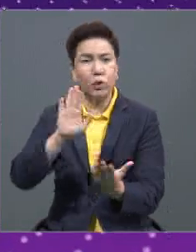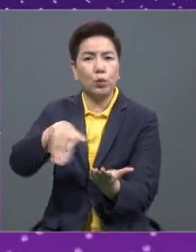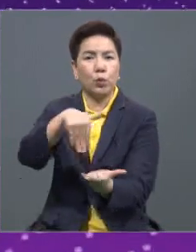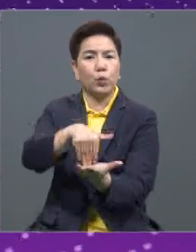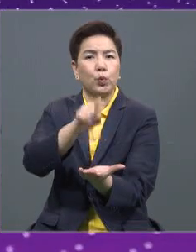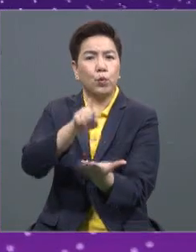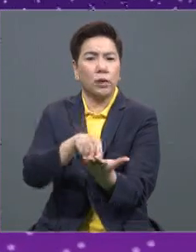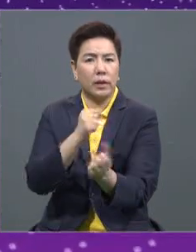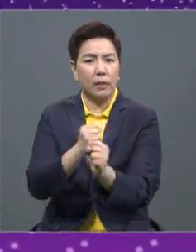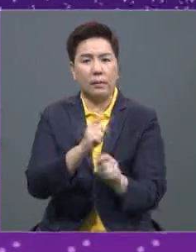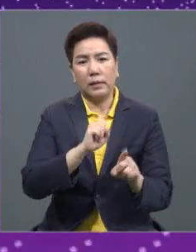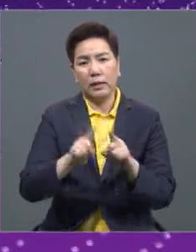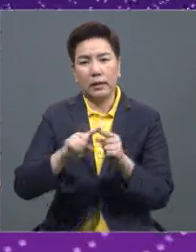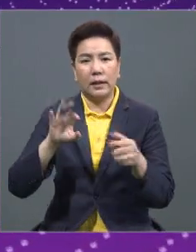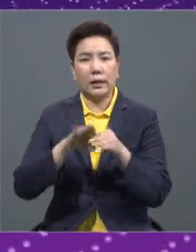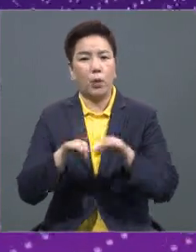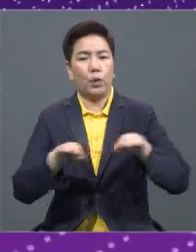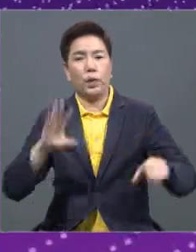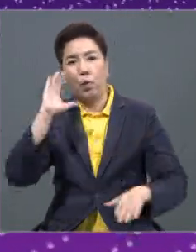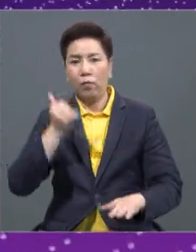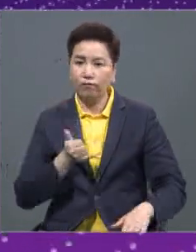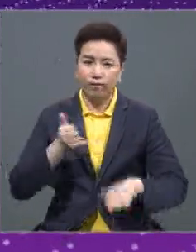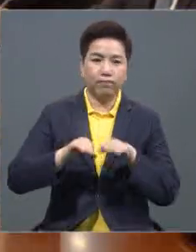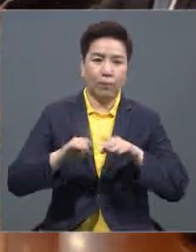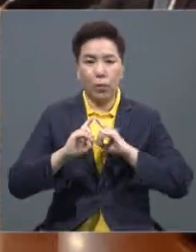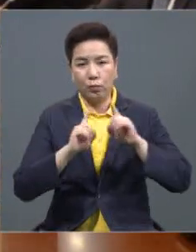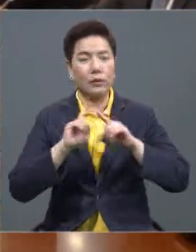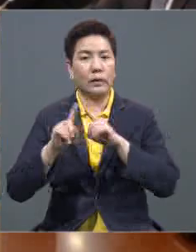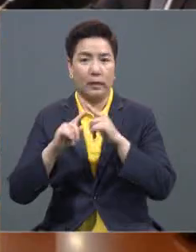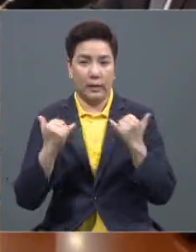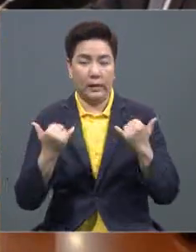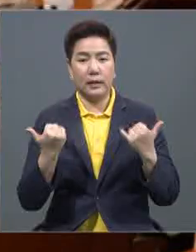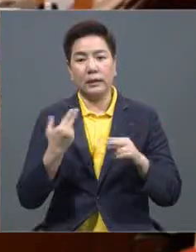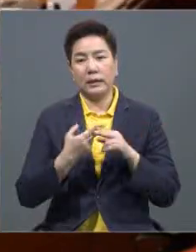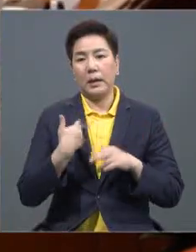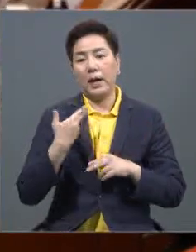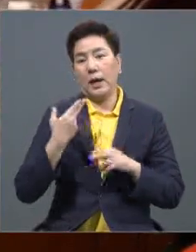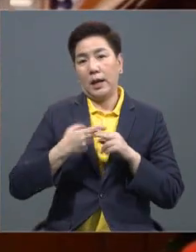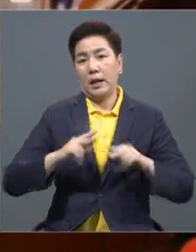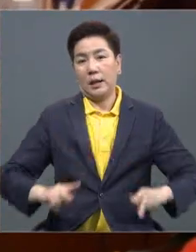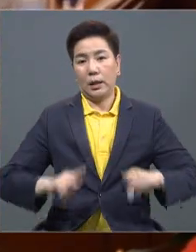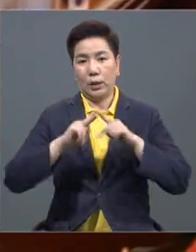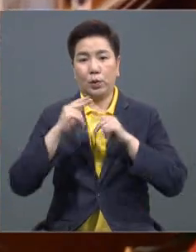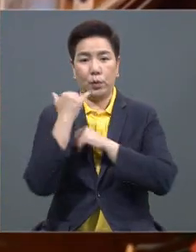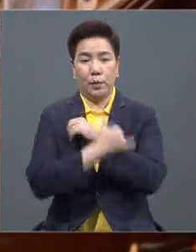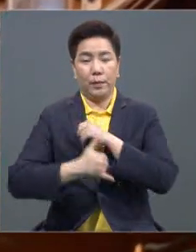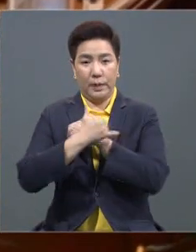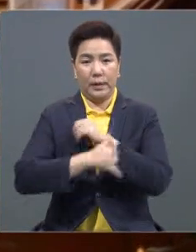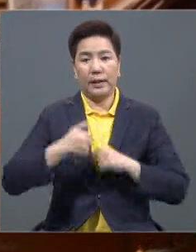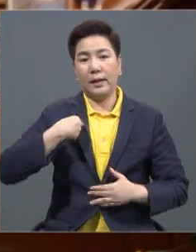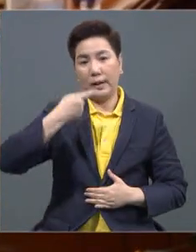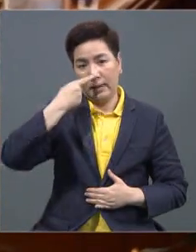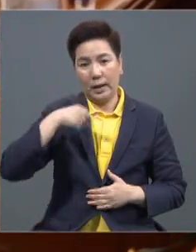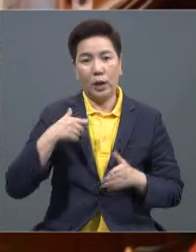ต่างๆแล้วก็มีบทบาทในเวทีระดับโลกค่ะโดยนายฤิเสงี่ยมพงษ์ค่ะรัฐมนตรีว่าการกระทรวงการต่าง